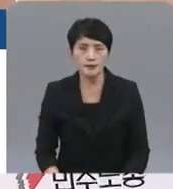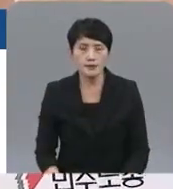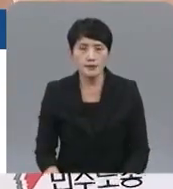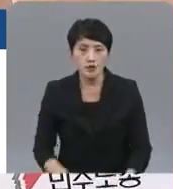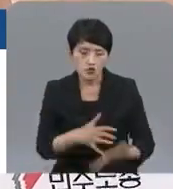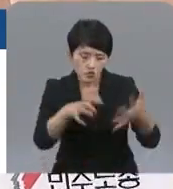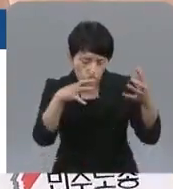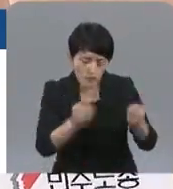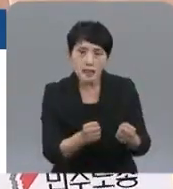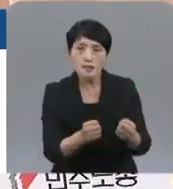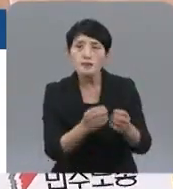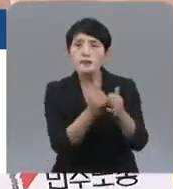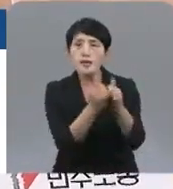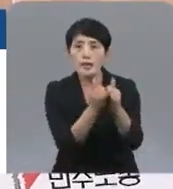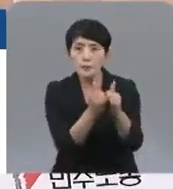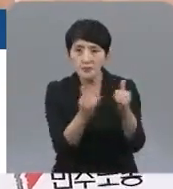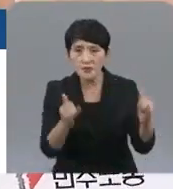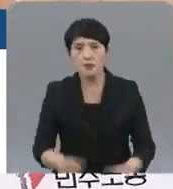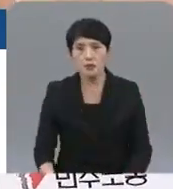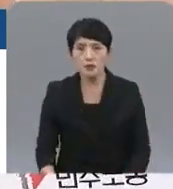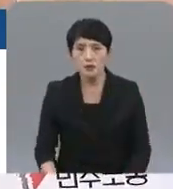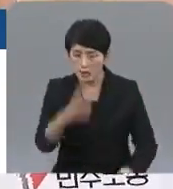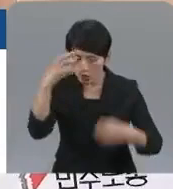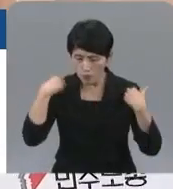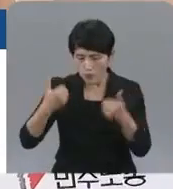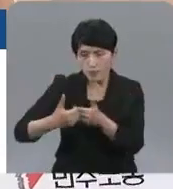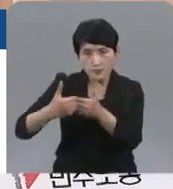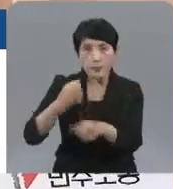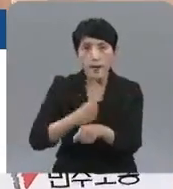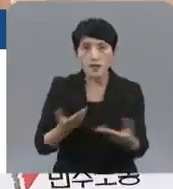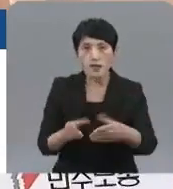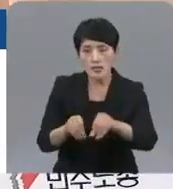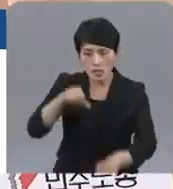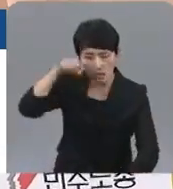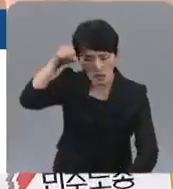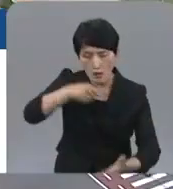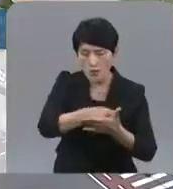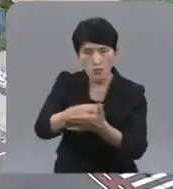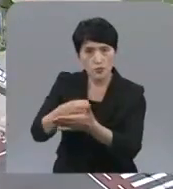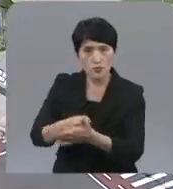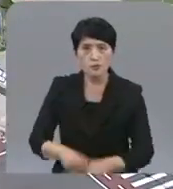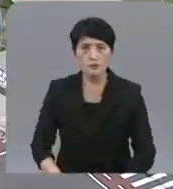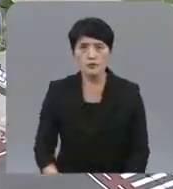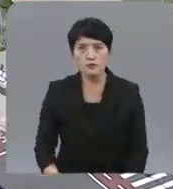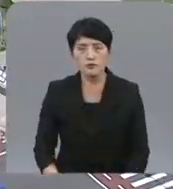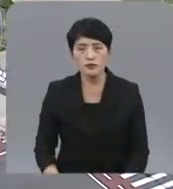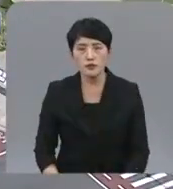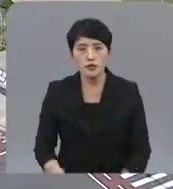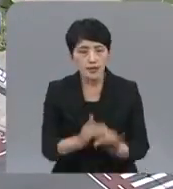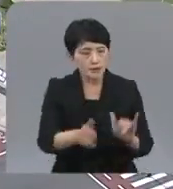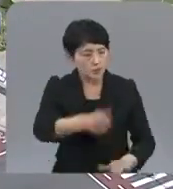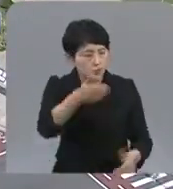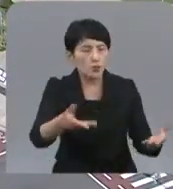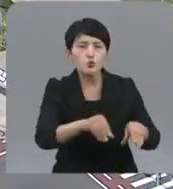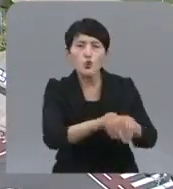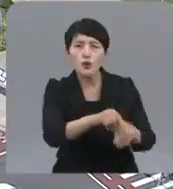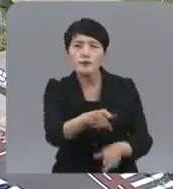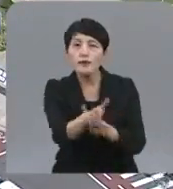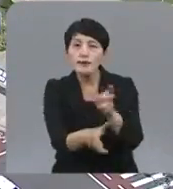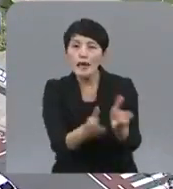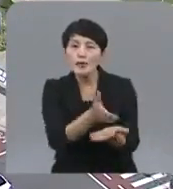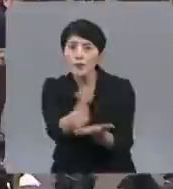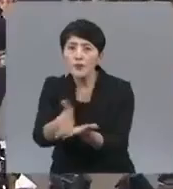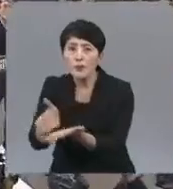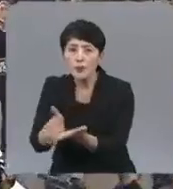Профсоюзов он напомнил что с приходом к власти администрации ужесточилось